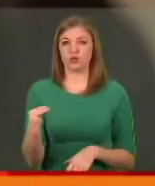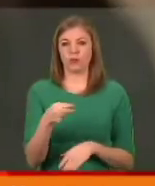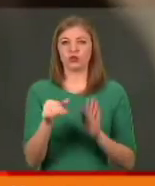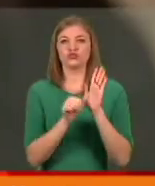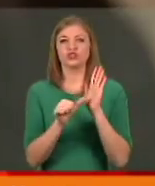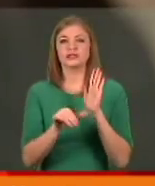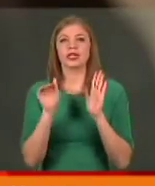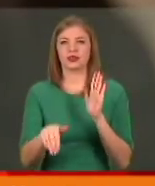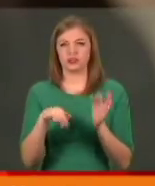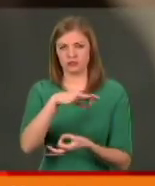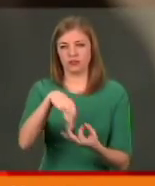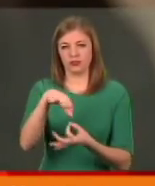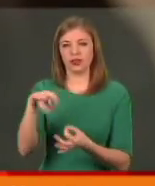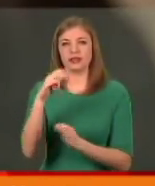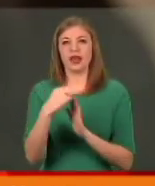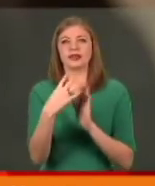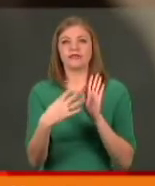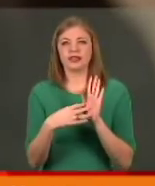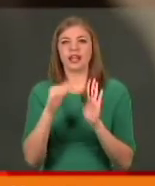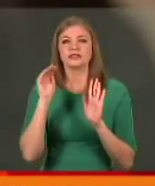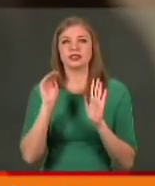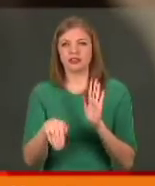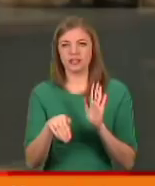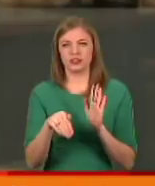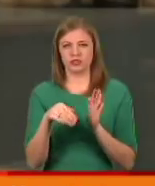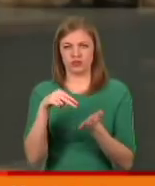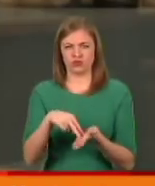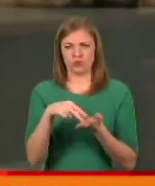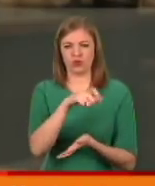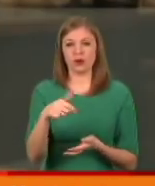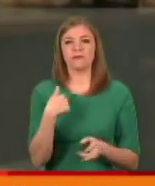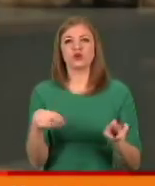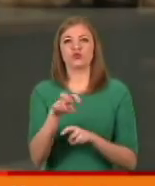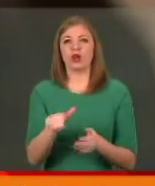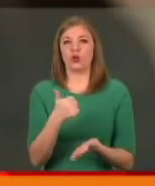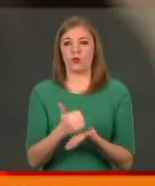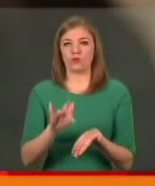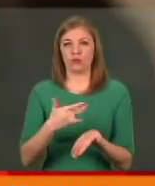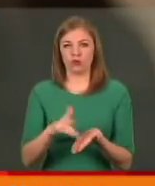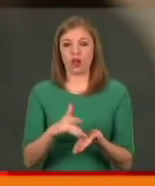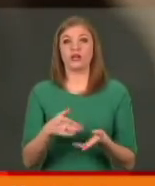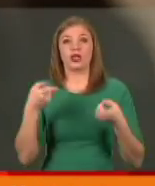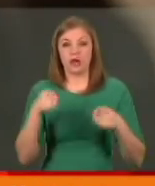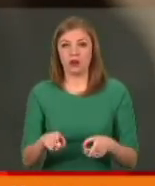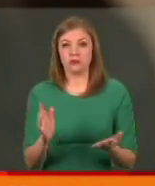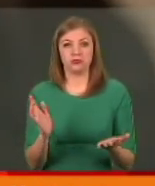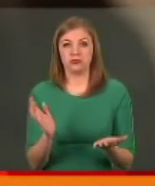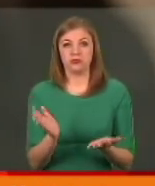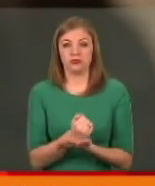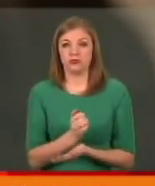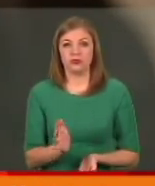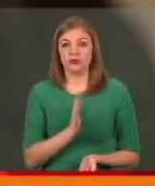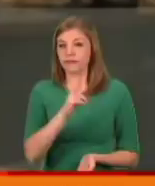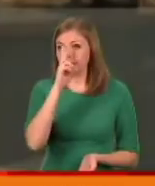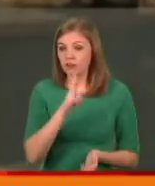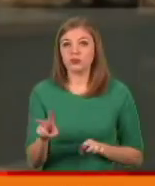60 тисяч вакансій на 19 тисяч стоящих на біржі. Ми шукали головного бухгалтера. Реально, ми біля